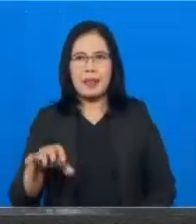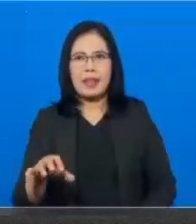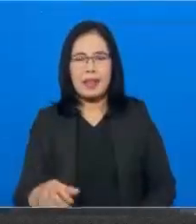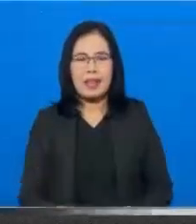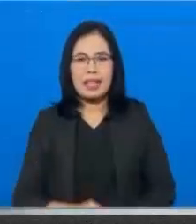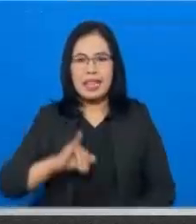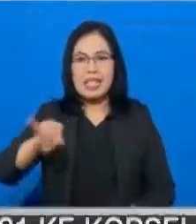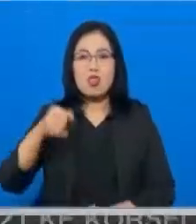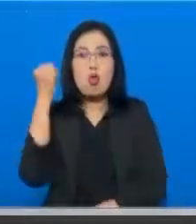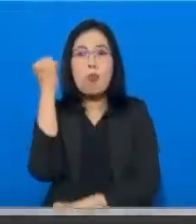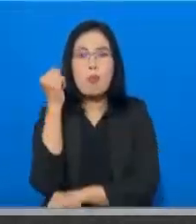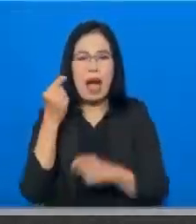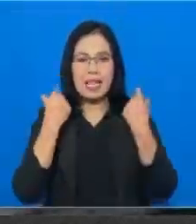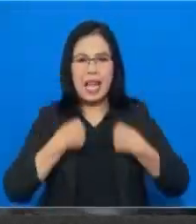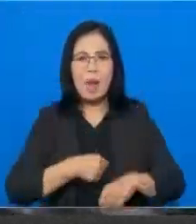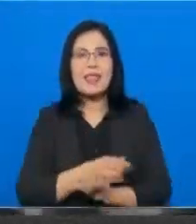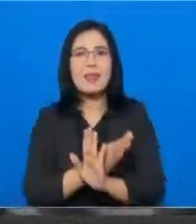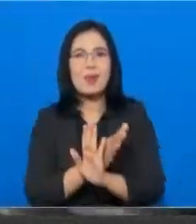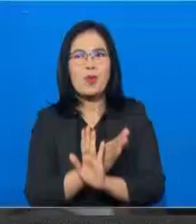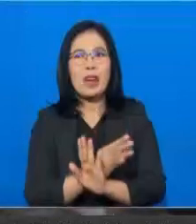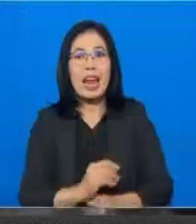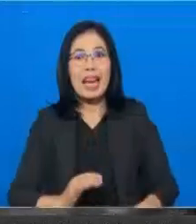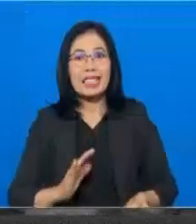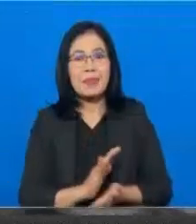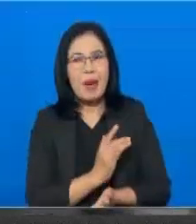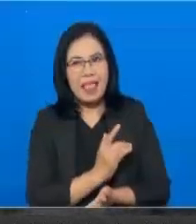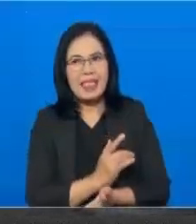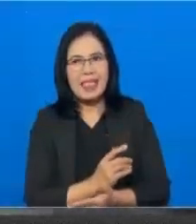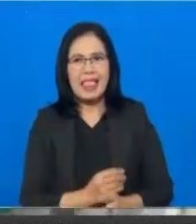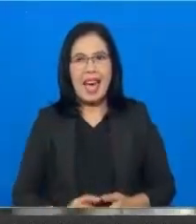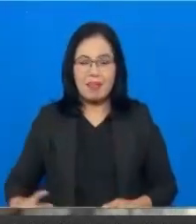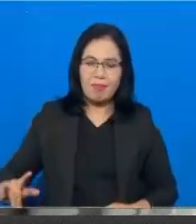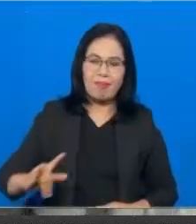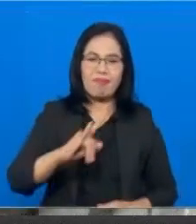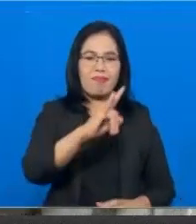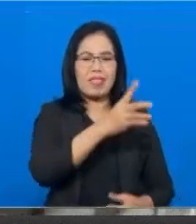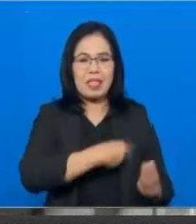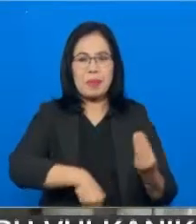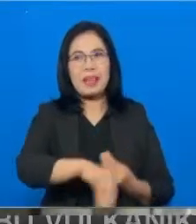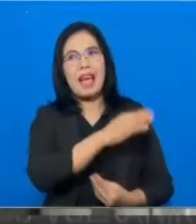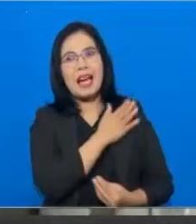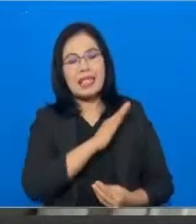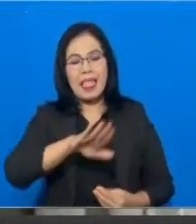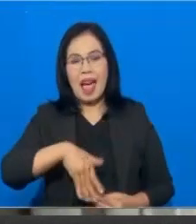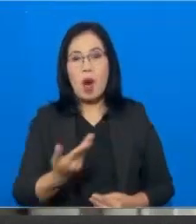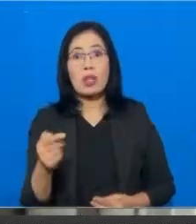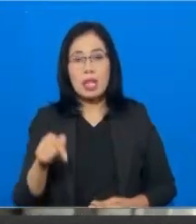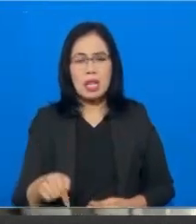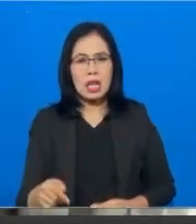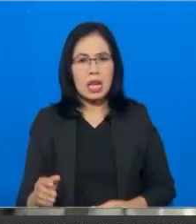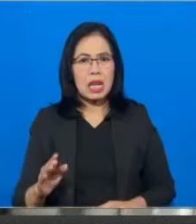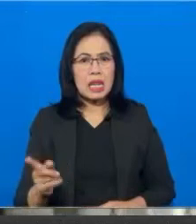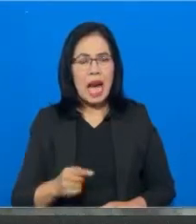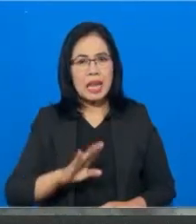Kabupaten Jombang, Jawa Timur ini berkesempatan menunaikan ibadah haji tahun ini. Sejak 2005,